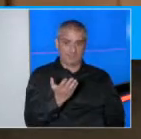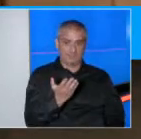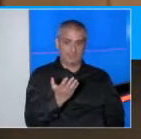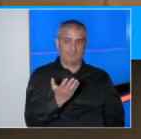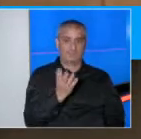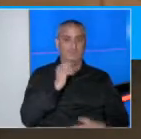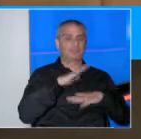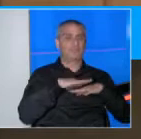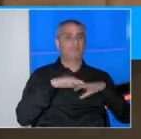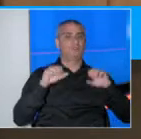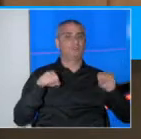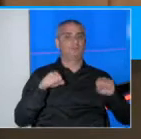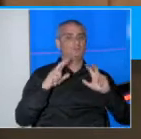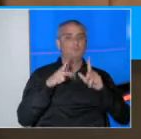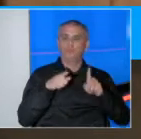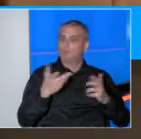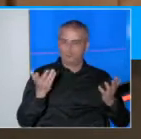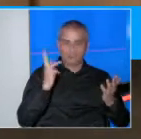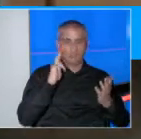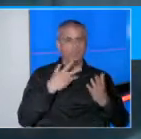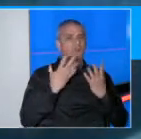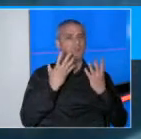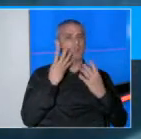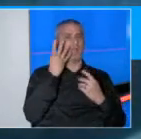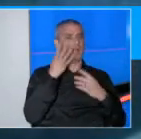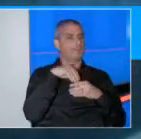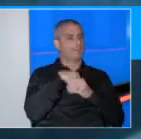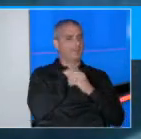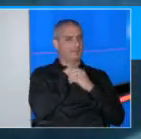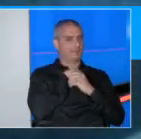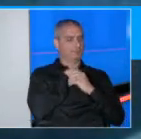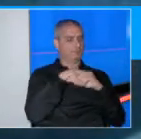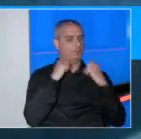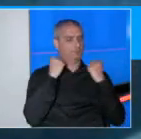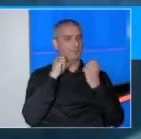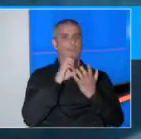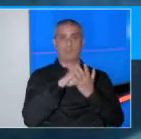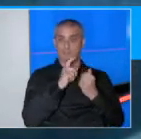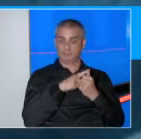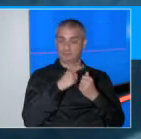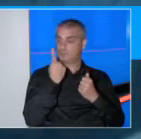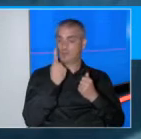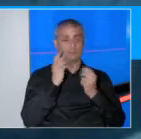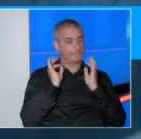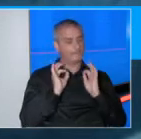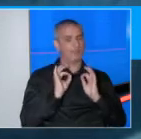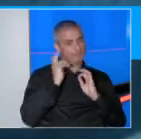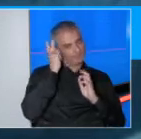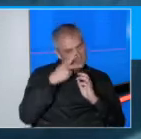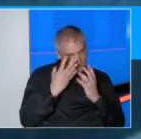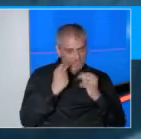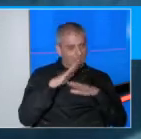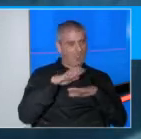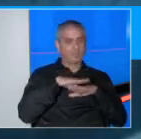התפקיד הזה של הנשיאות, בצורה כזו או אחרת יש לו איזה ארבעה מרכיבי עוצמה נדרשים מרכזיים. אחד זה באמת הבנה רב